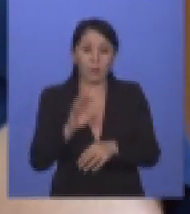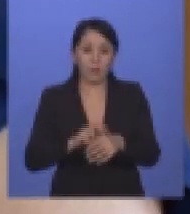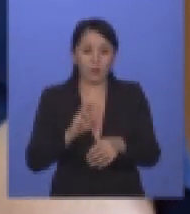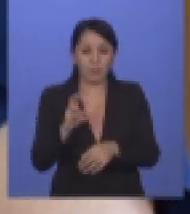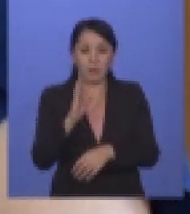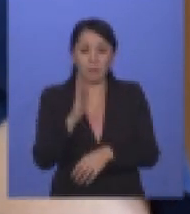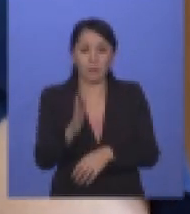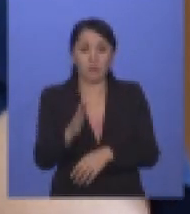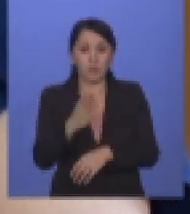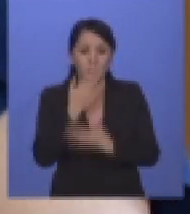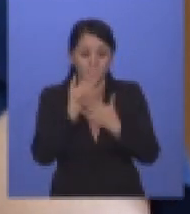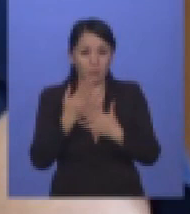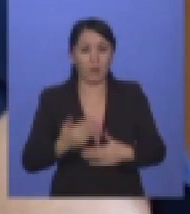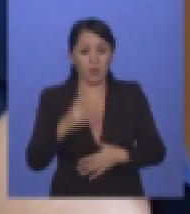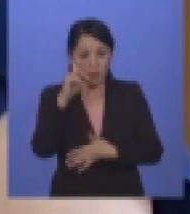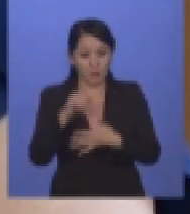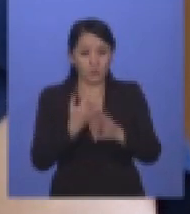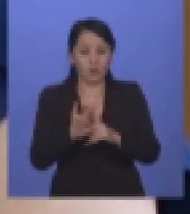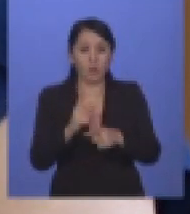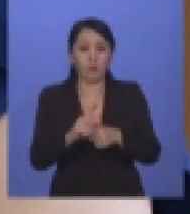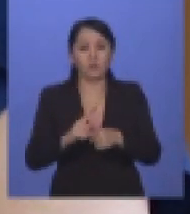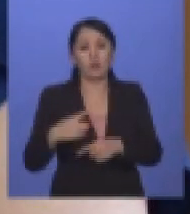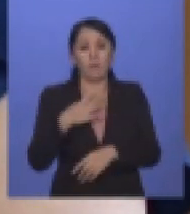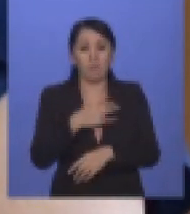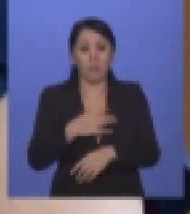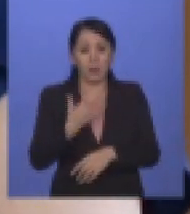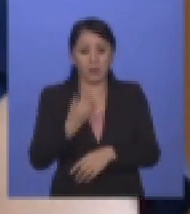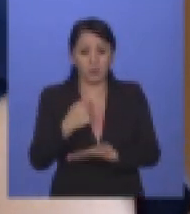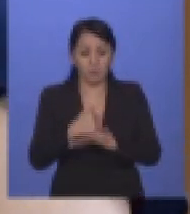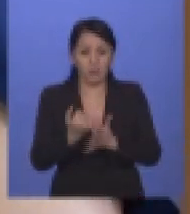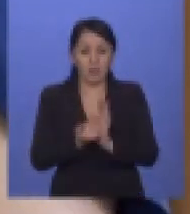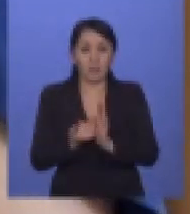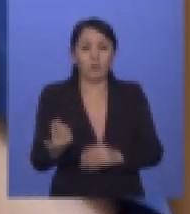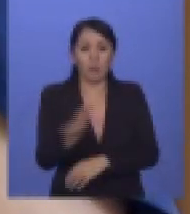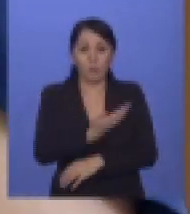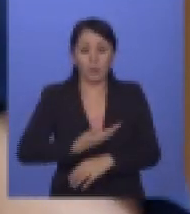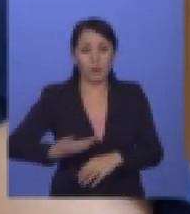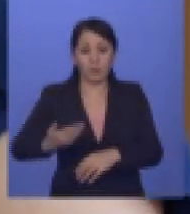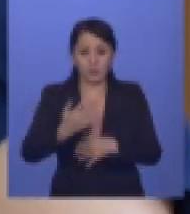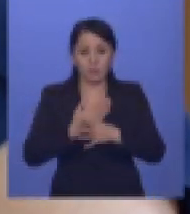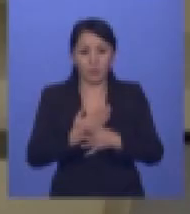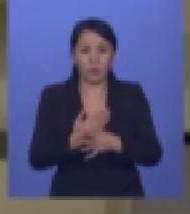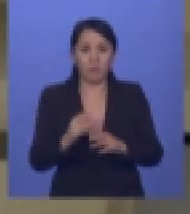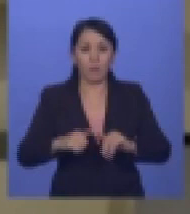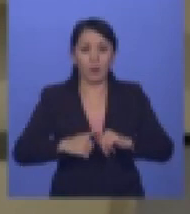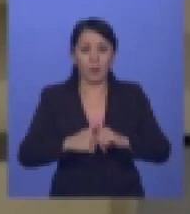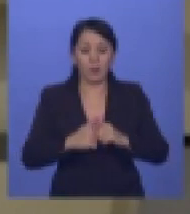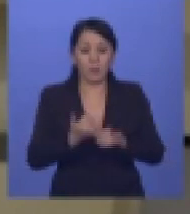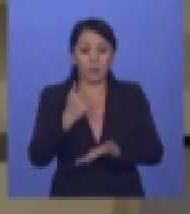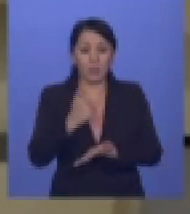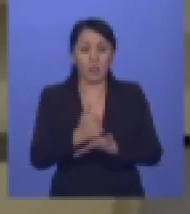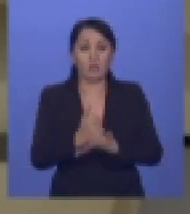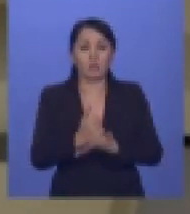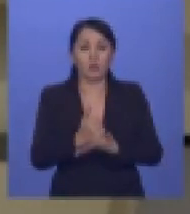ананың балаға деген махаббаты мен сенімінің аса маңызды рөл атқаратындығына тағы бір дәлел. Бізде сәйкесінше қолда бар көмекті береміз. Мерекенің басты